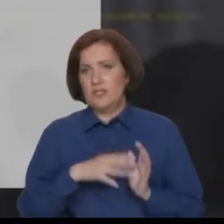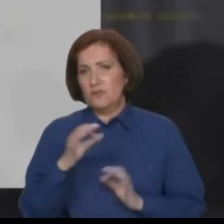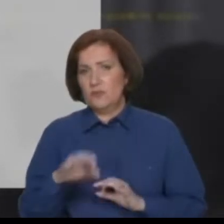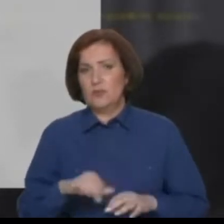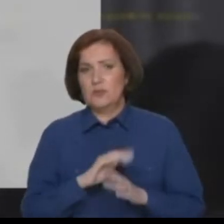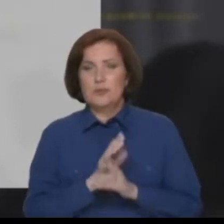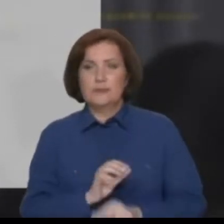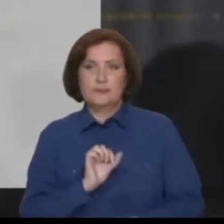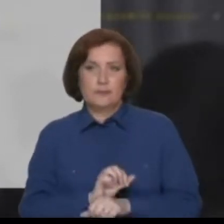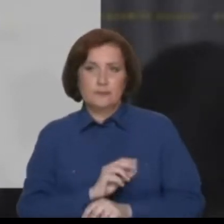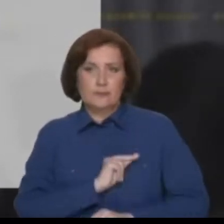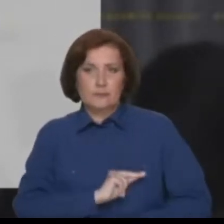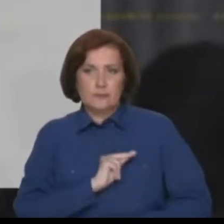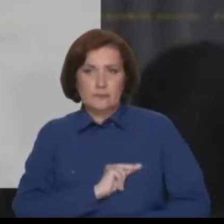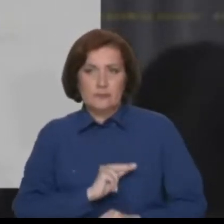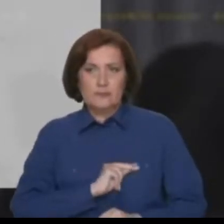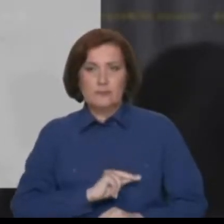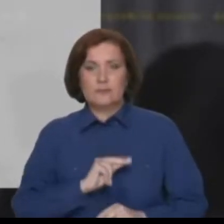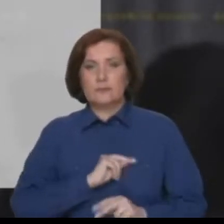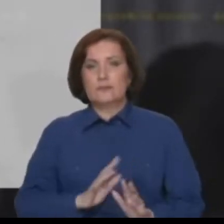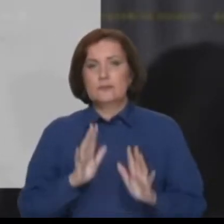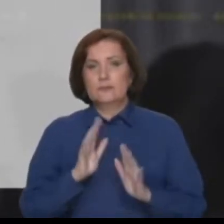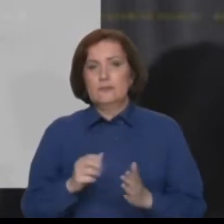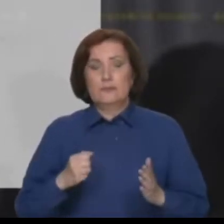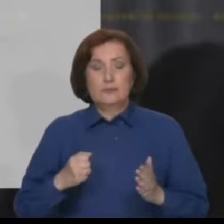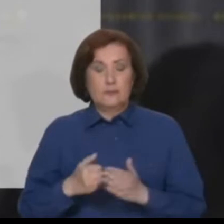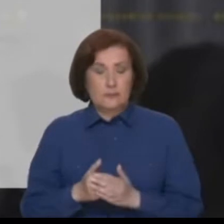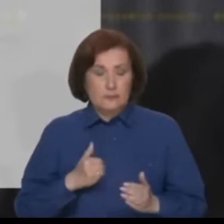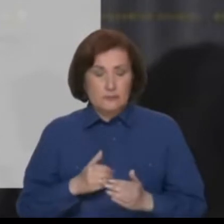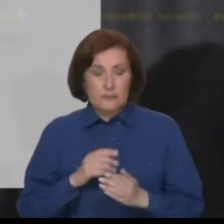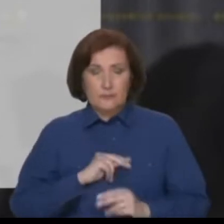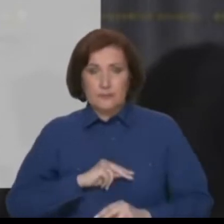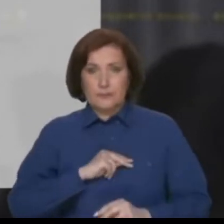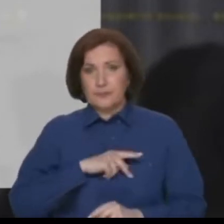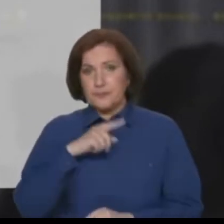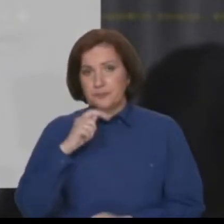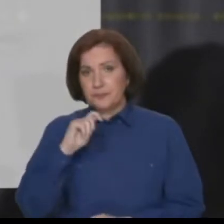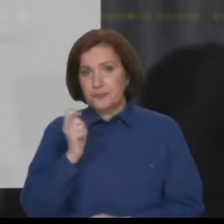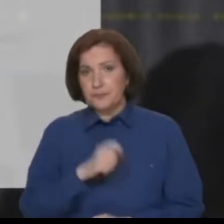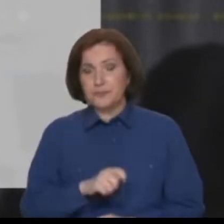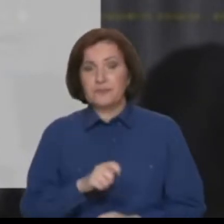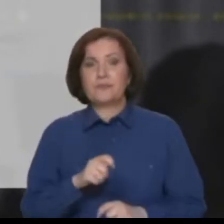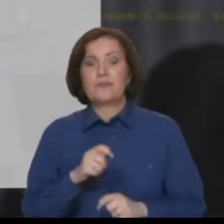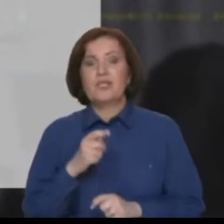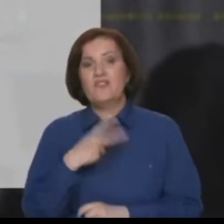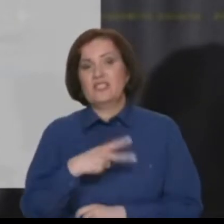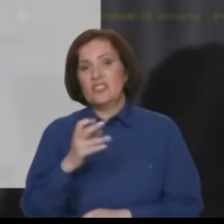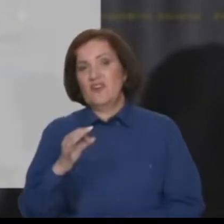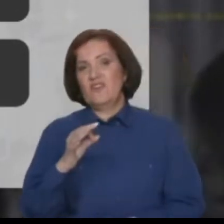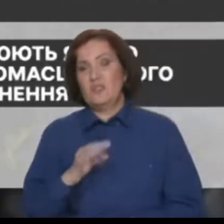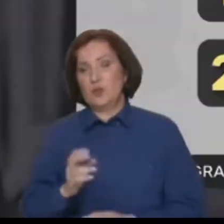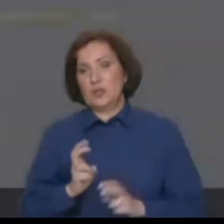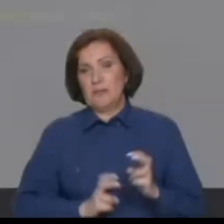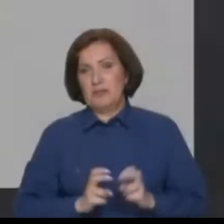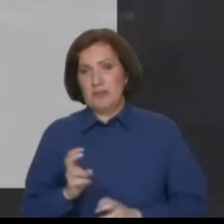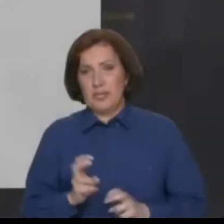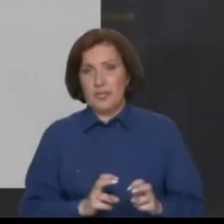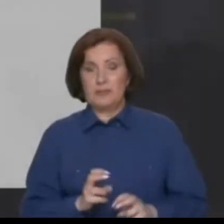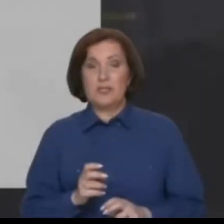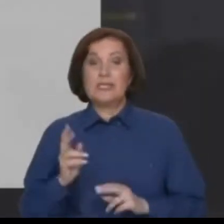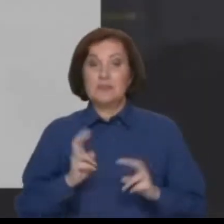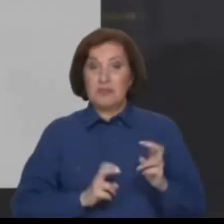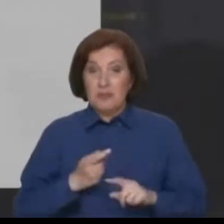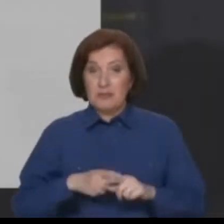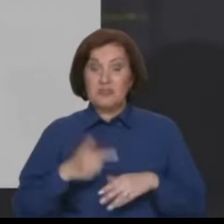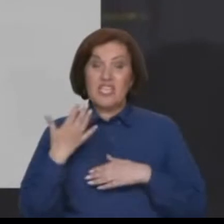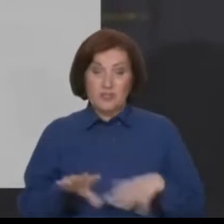19% зовсім припинили роботу. Працюють, як і до повномасштабного вторгнення Росії в Україну, 22% підприємств. Із тих